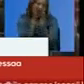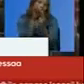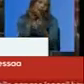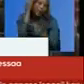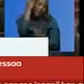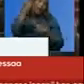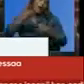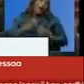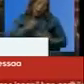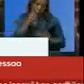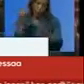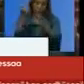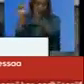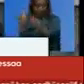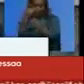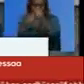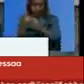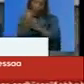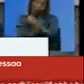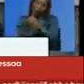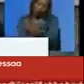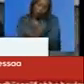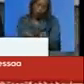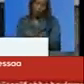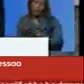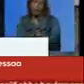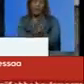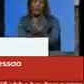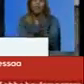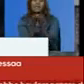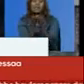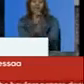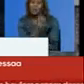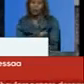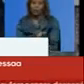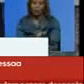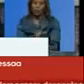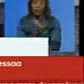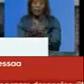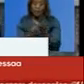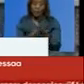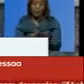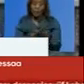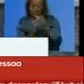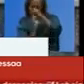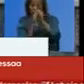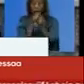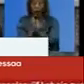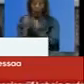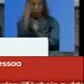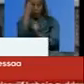ሐሳብ አለኝ ብሎ እንደመጣ ሀገሩን እንደሚወድ የዜጋ ስብስብ ነው ስለዚህ ተፎካካሪ